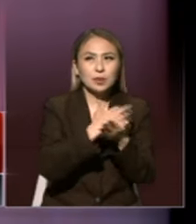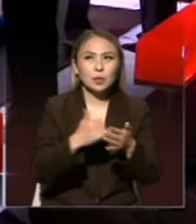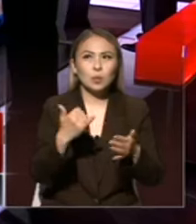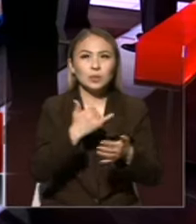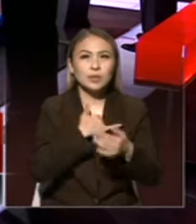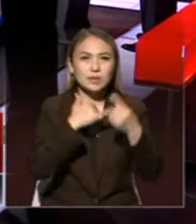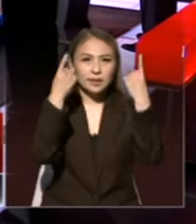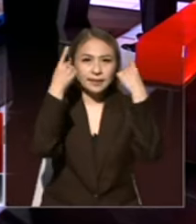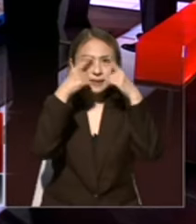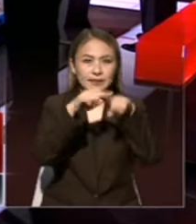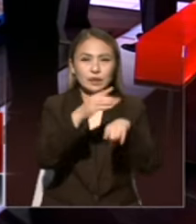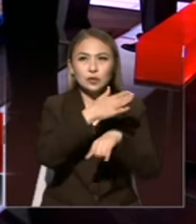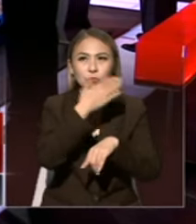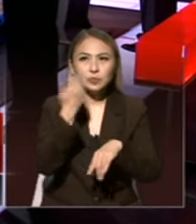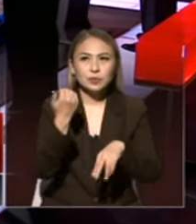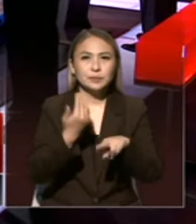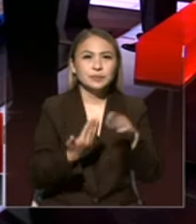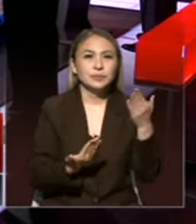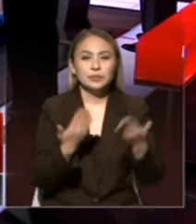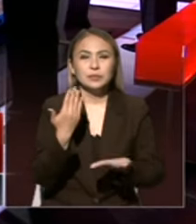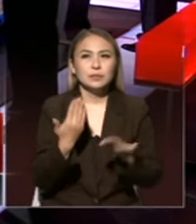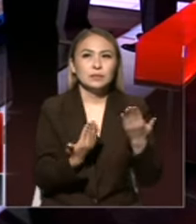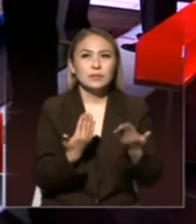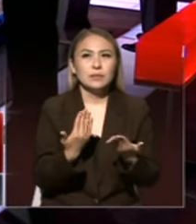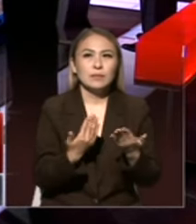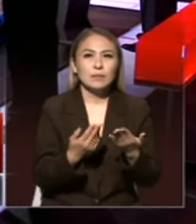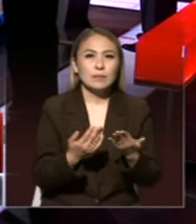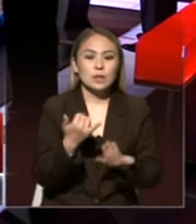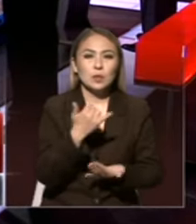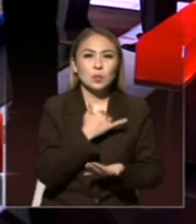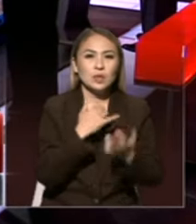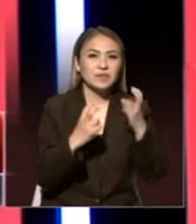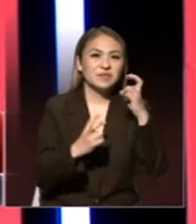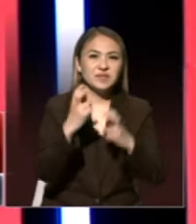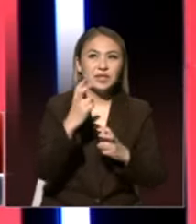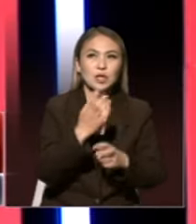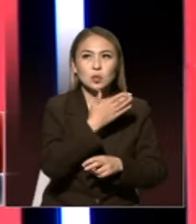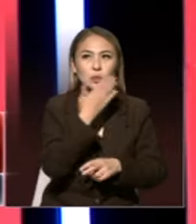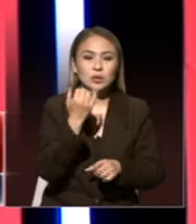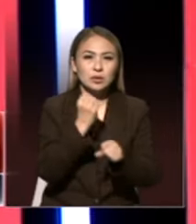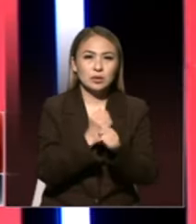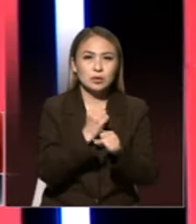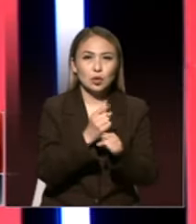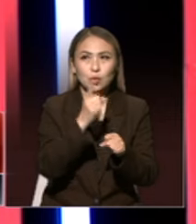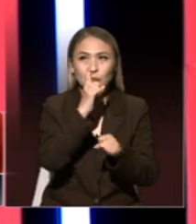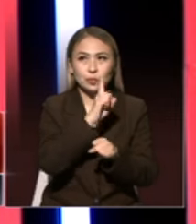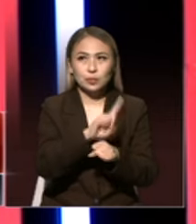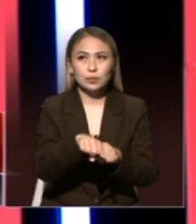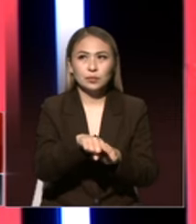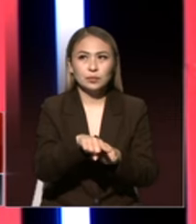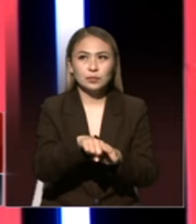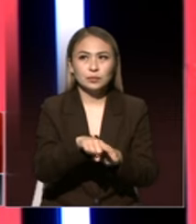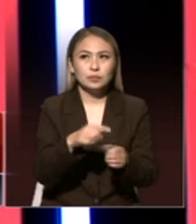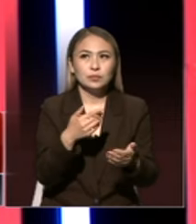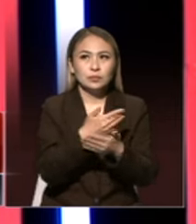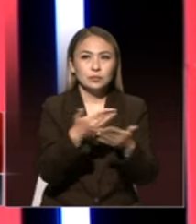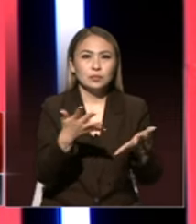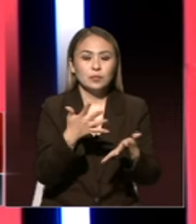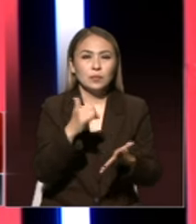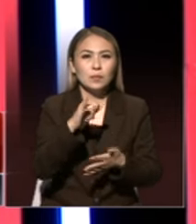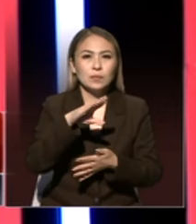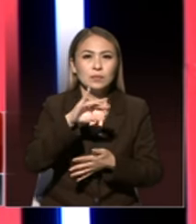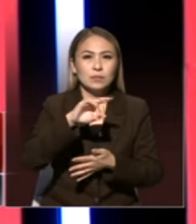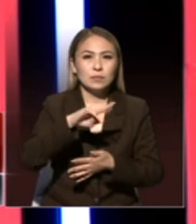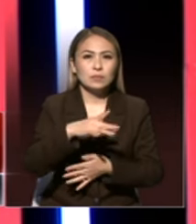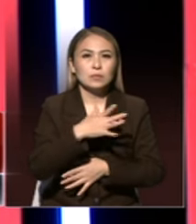Әрине. Ақыры олар енді өндірісте жоқ болса, оларды біз өзіміз құрастырмайтын болсақ, оларға қандай утиль алымның қажеті